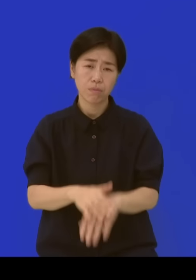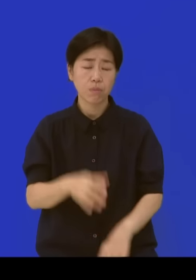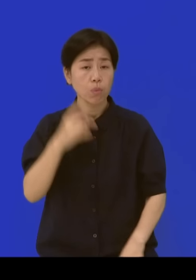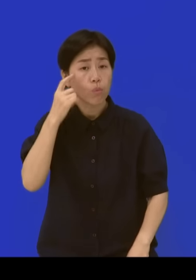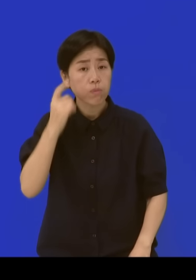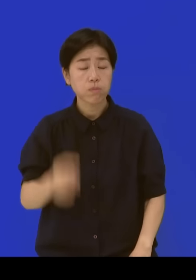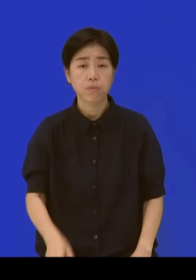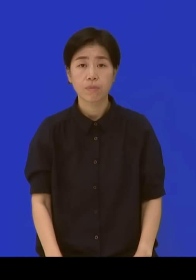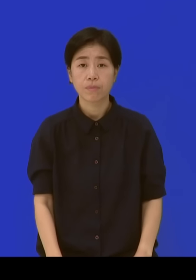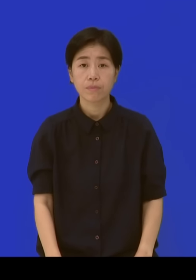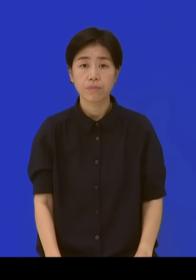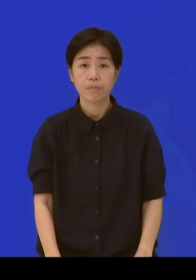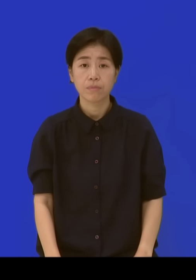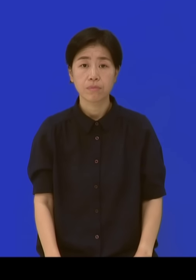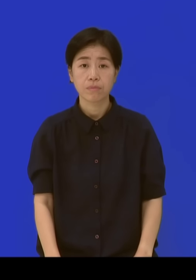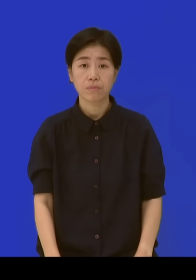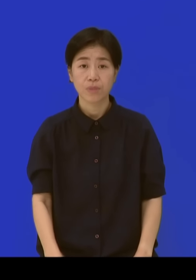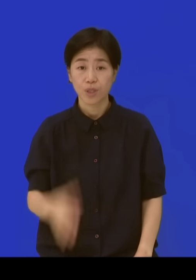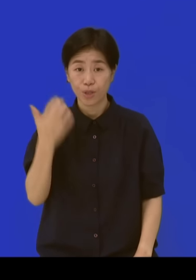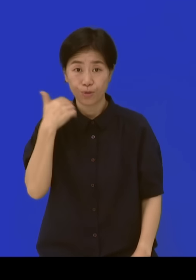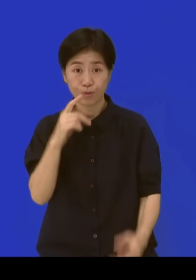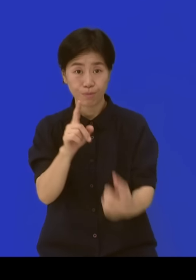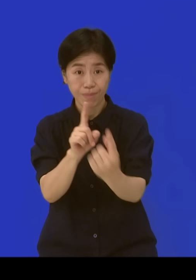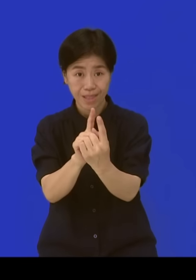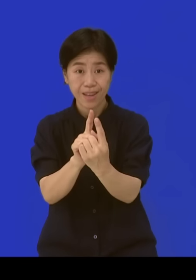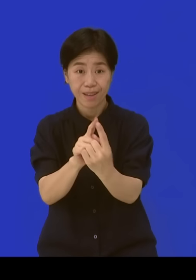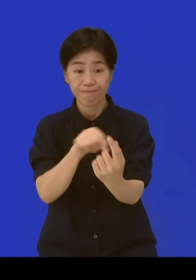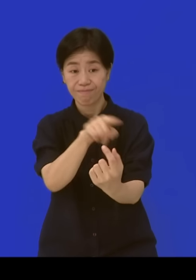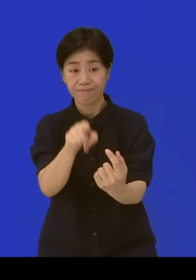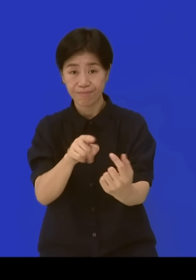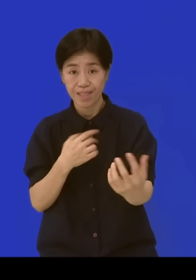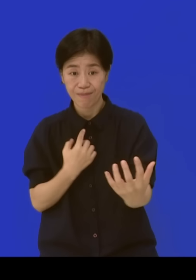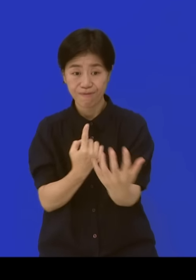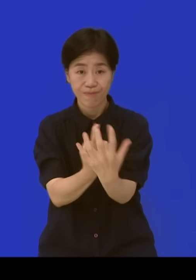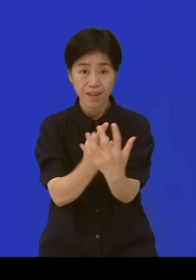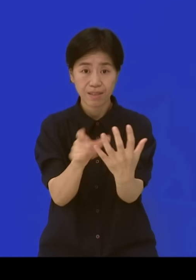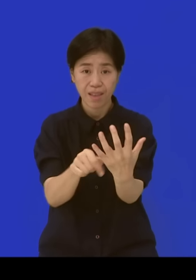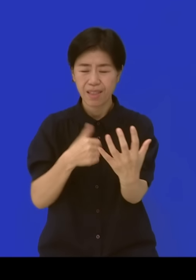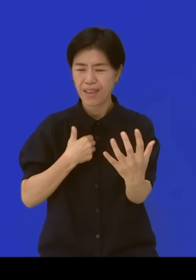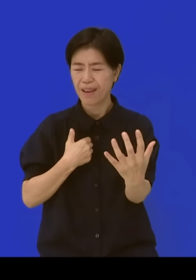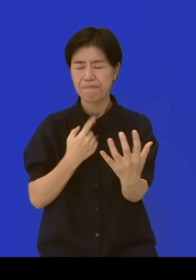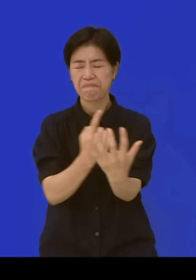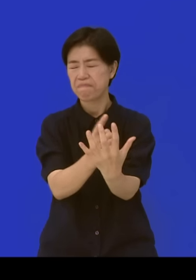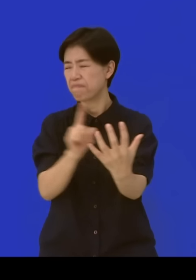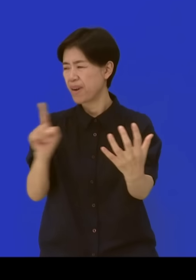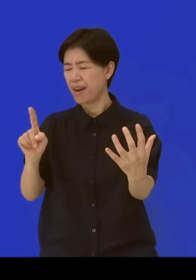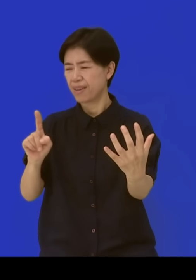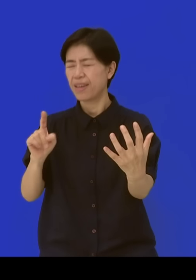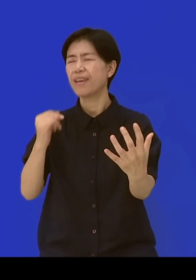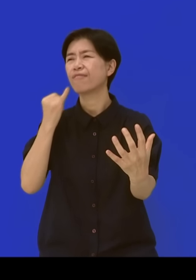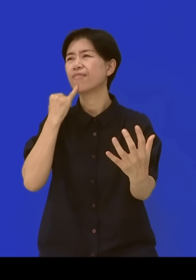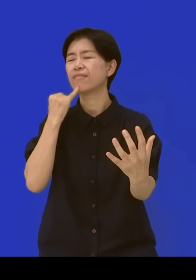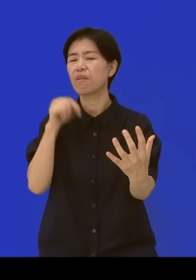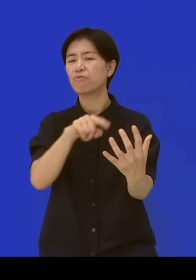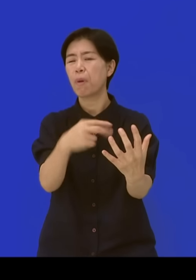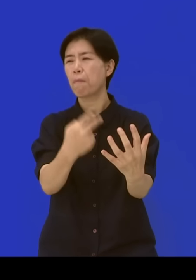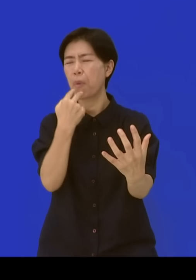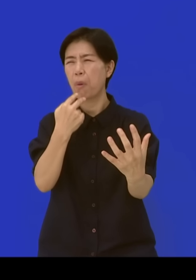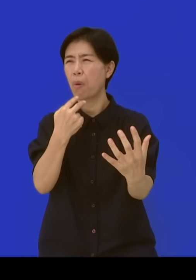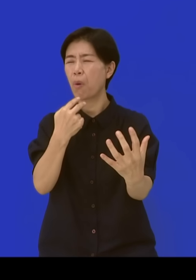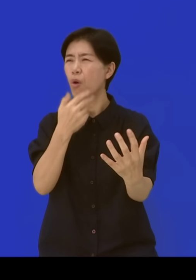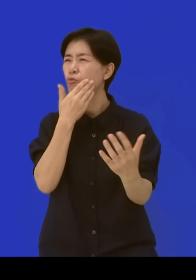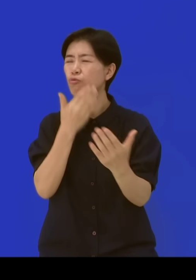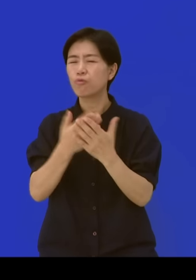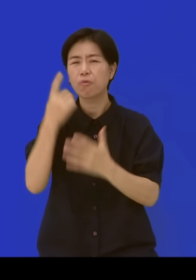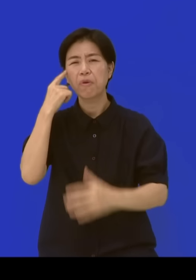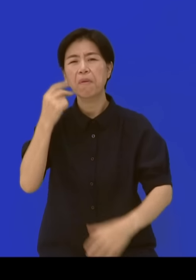지킵니까? 제가 거기 안 나가도 별로 중요하게 나를 생각하지 않을 거다. 이렇게 생각했던 것 같아요. 당시에 저를 돌아보면